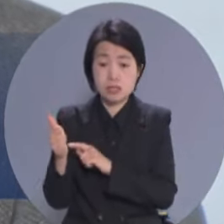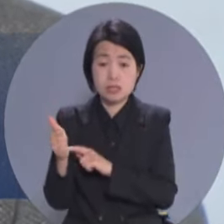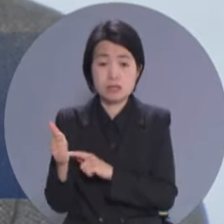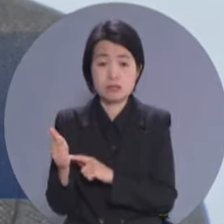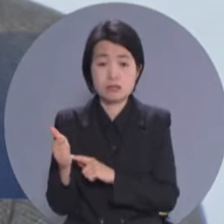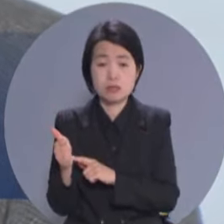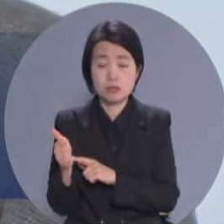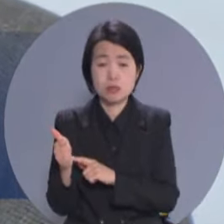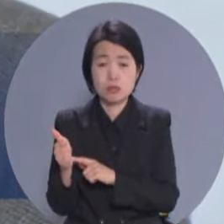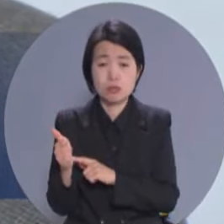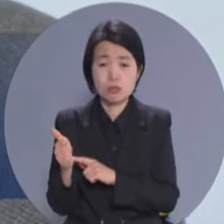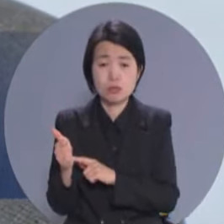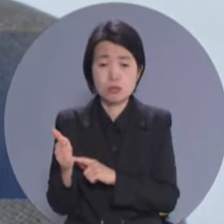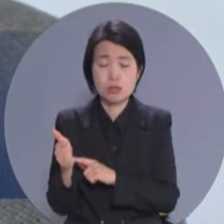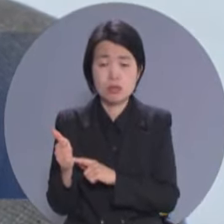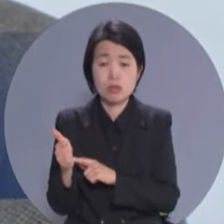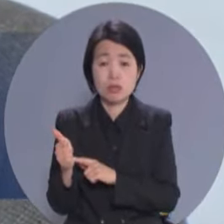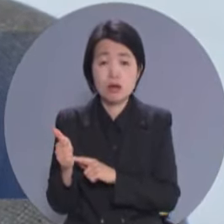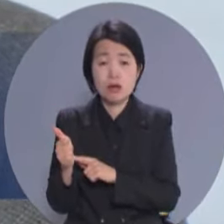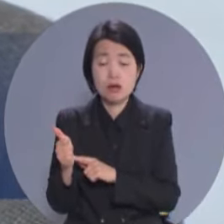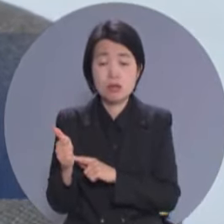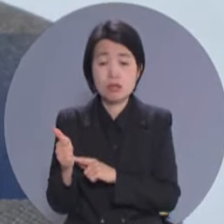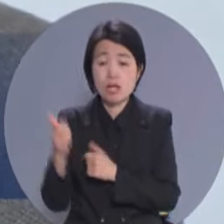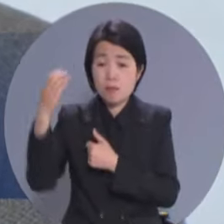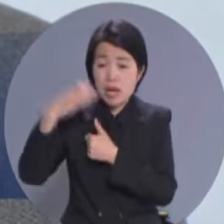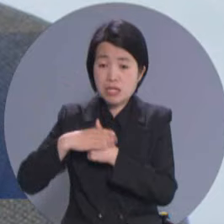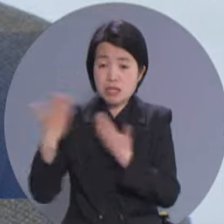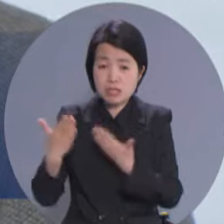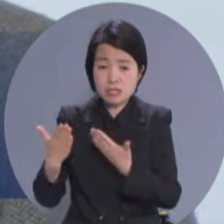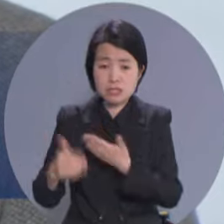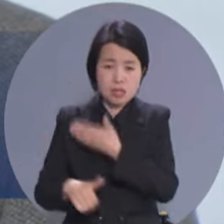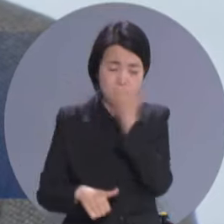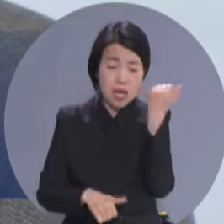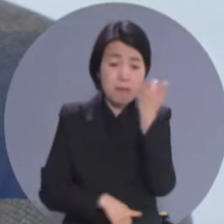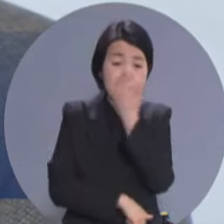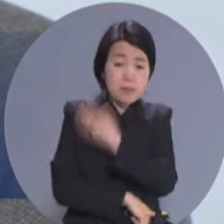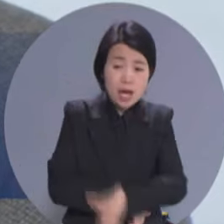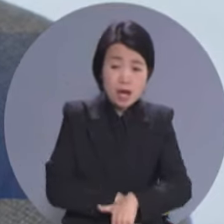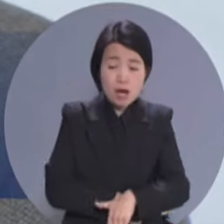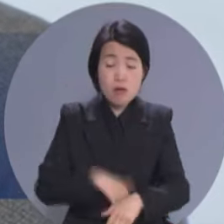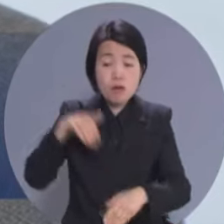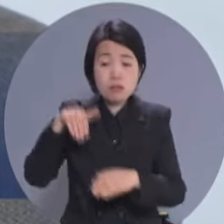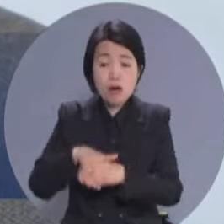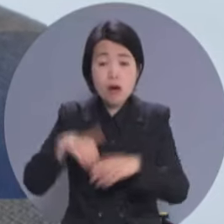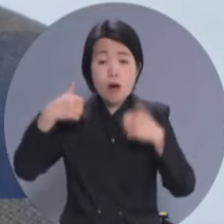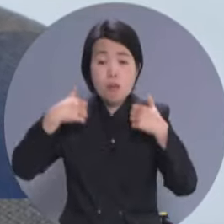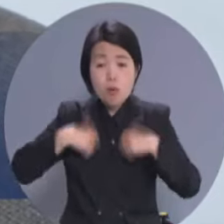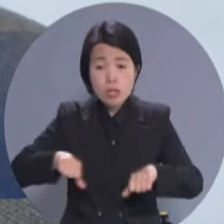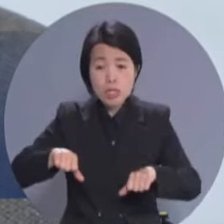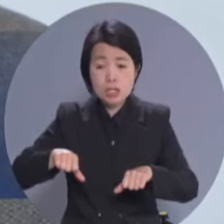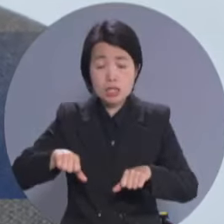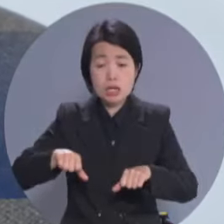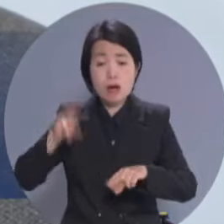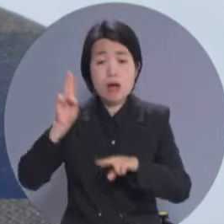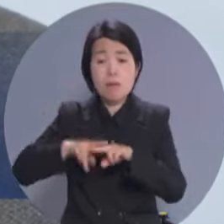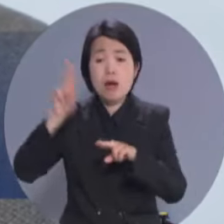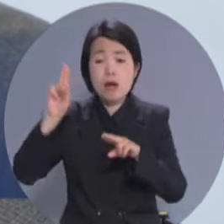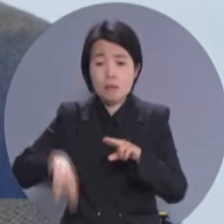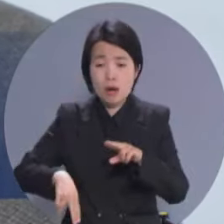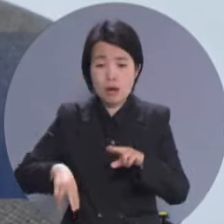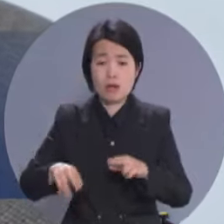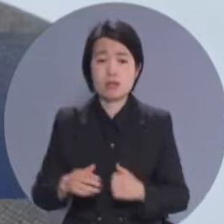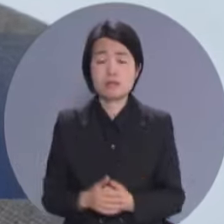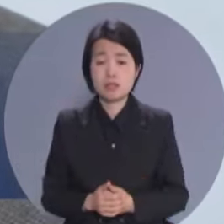메이커로 자리매김하다 중요한 일은 내팽개치고 나 몰라라